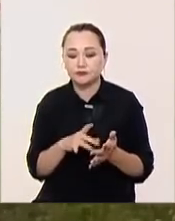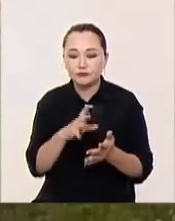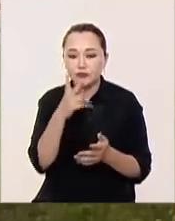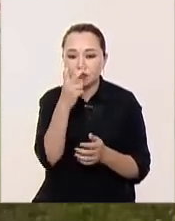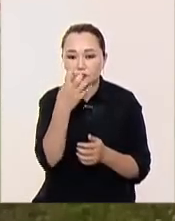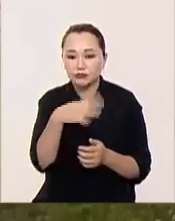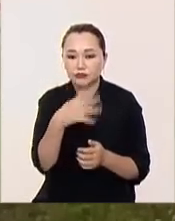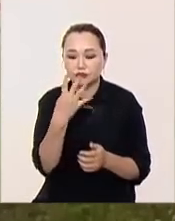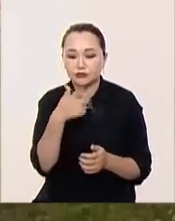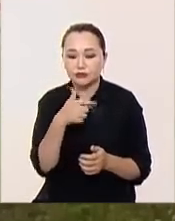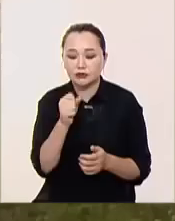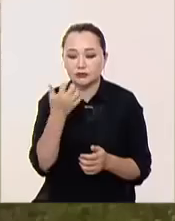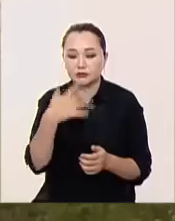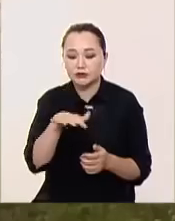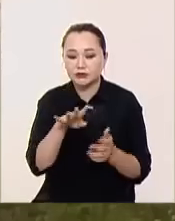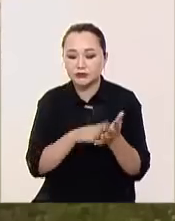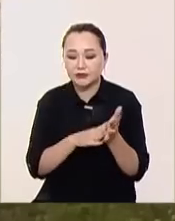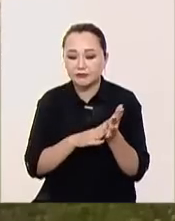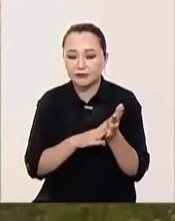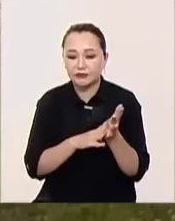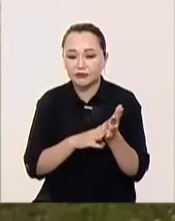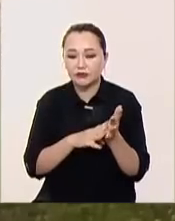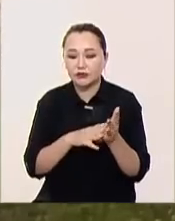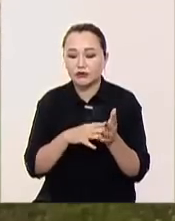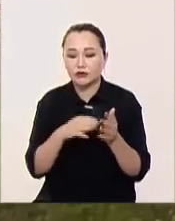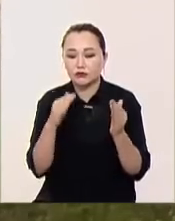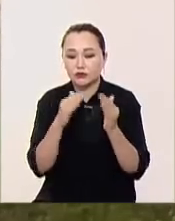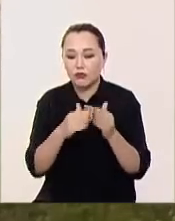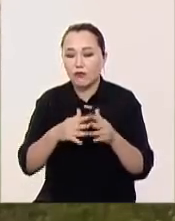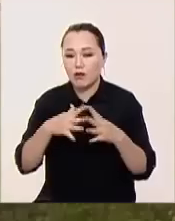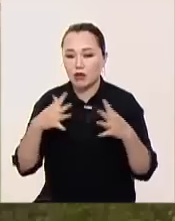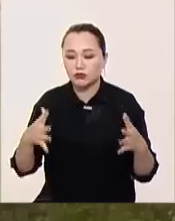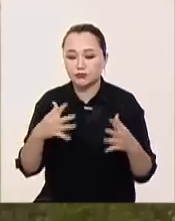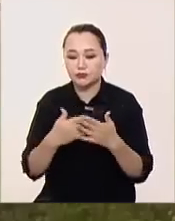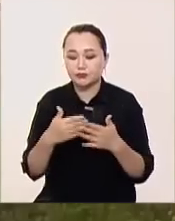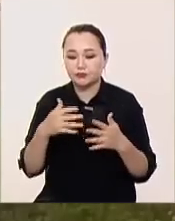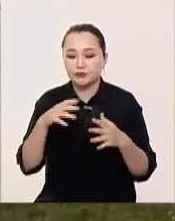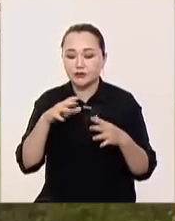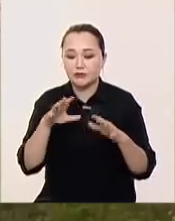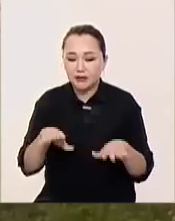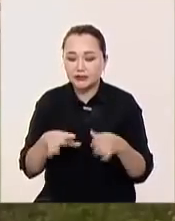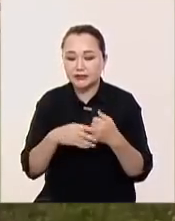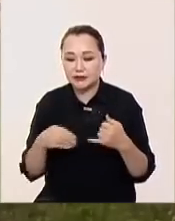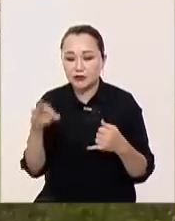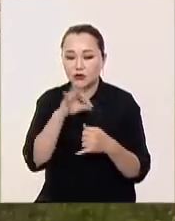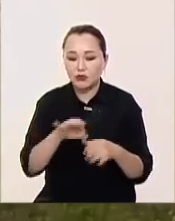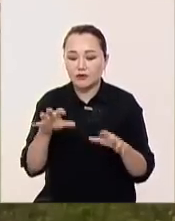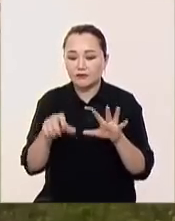244 гектар 59 үлкен нысандарға осы жер ресурстарынан жер